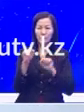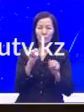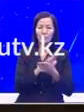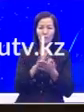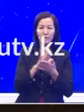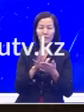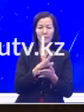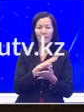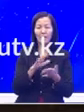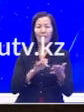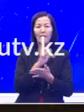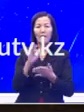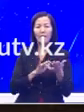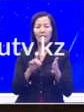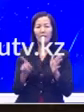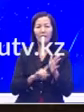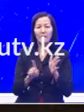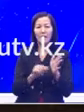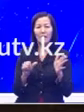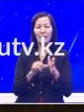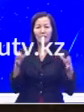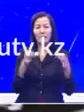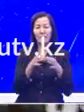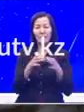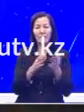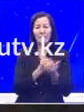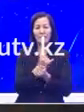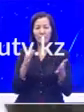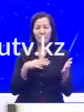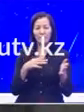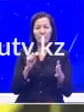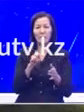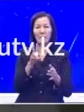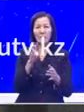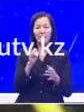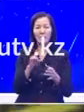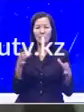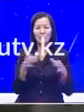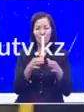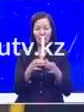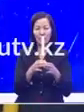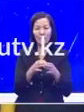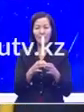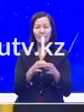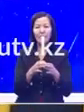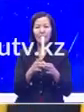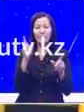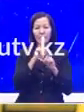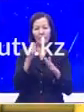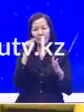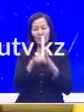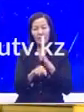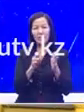отырамыз. Шаһарда тұрғындар тасымалымен 6 мердігер мекеме айналысады. Соның бірі Ақнар жауапкершілігі шектеулі серіктестігі. Мекеме